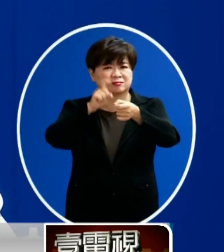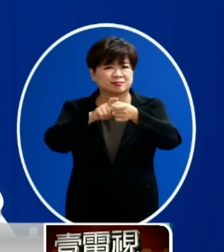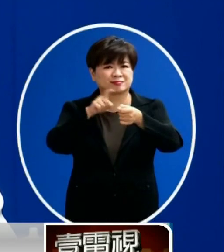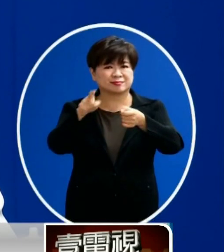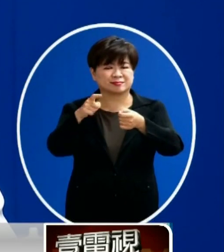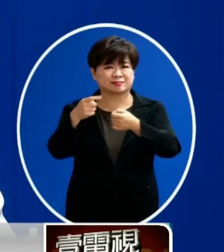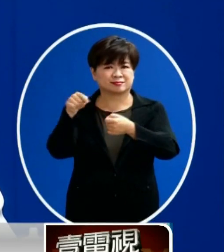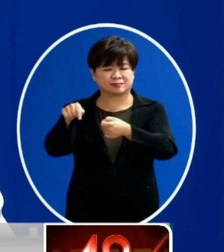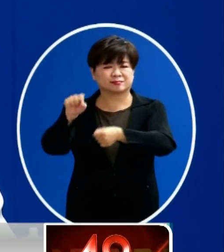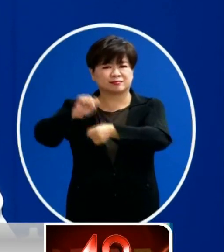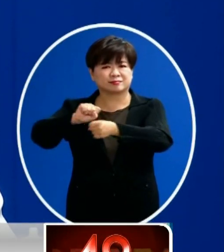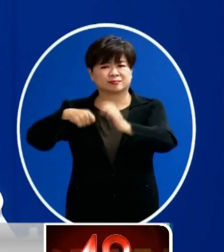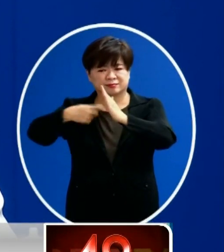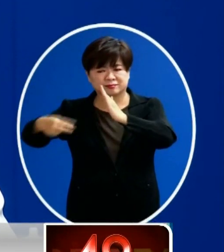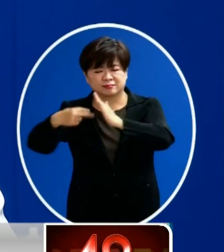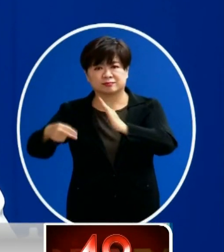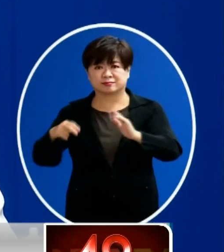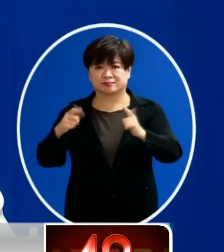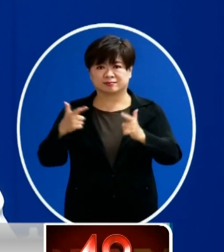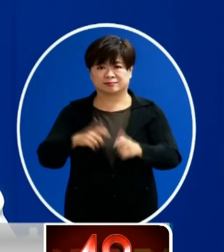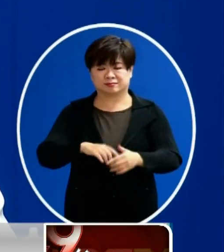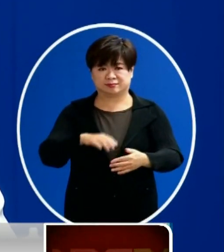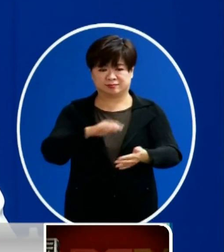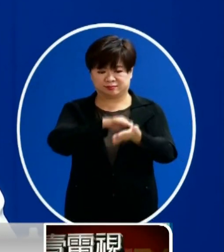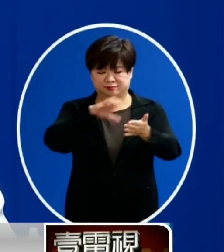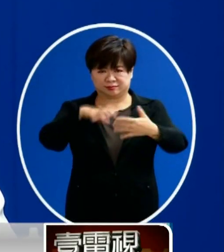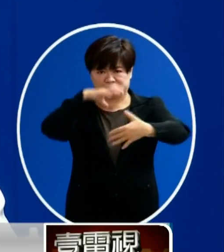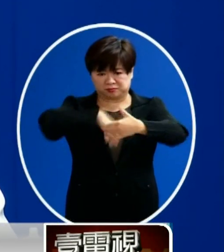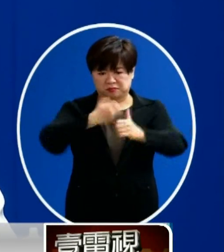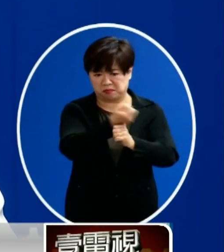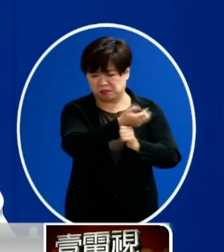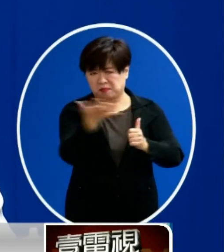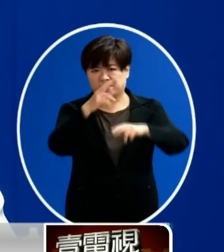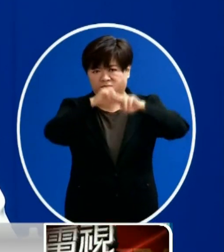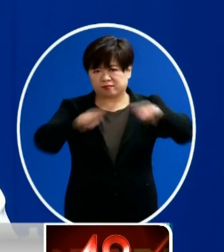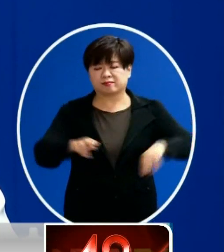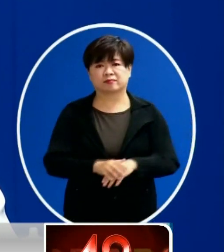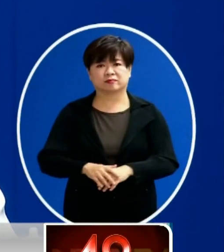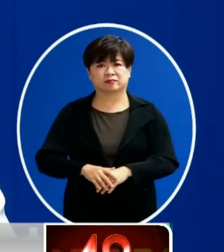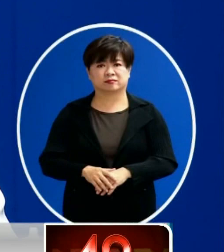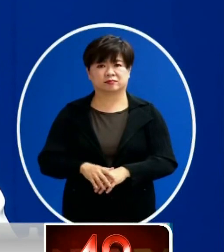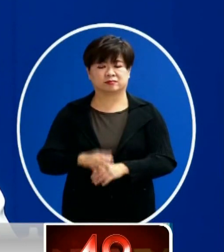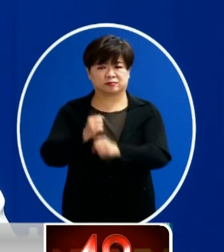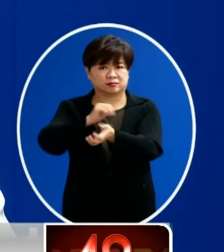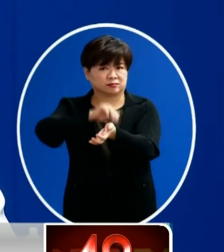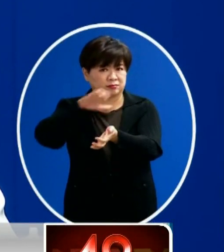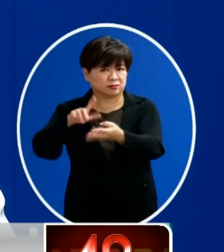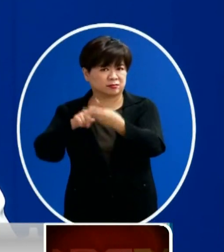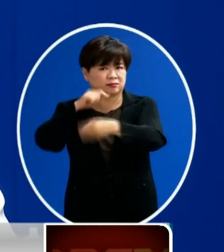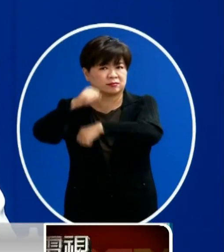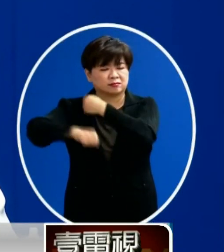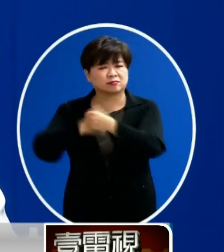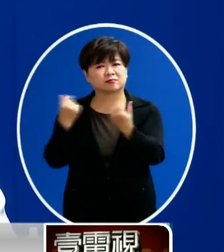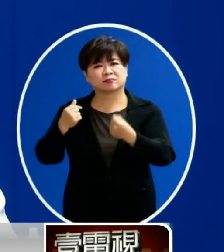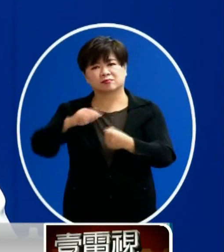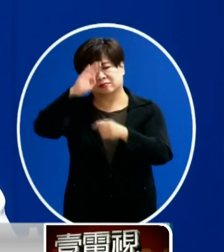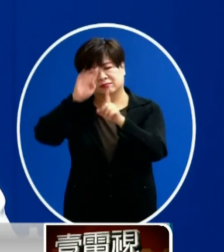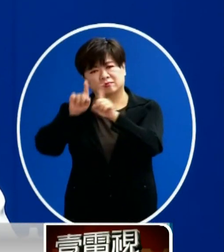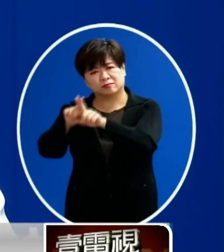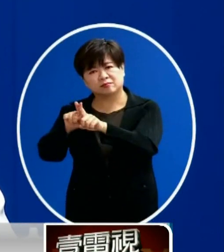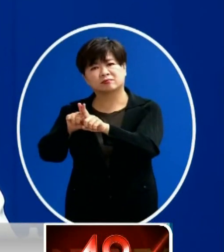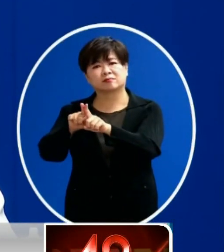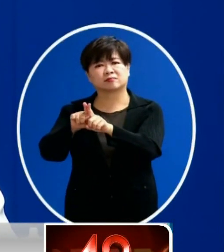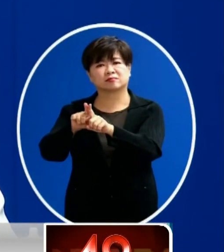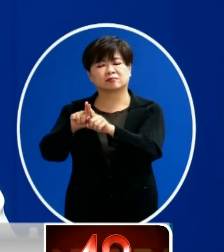染而封。那至于当然，他们也很主动积极的，对于一个相关的陪病人员